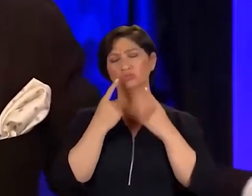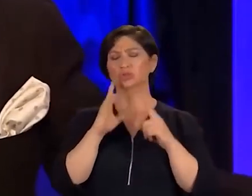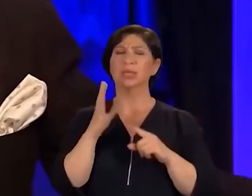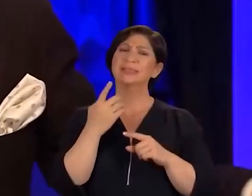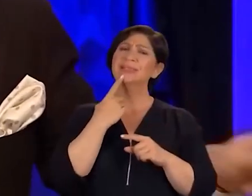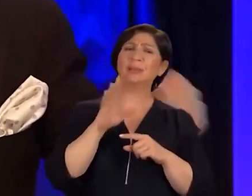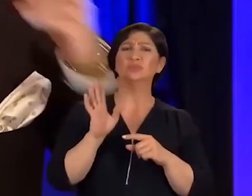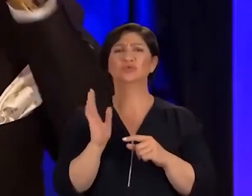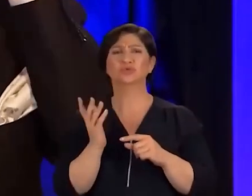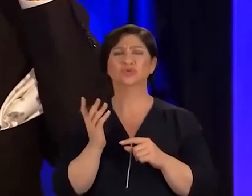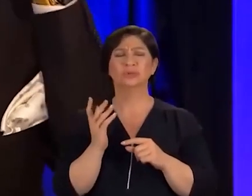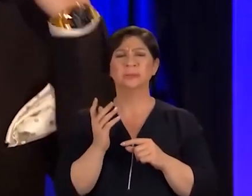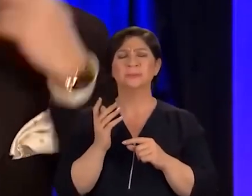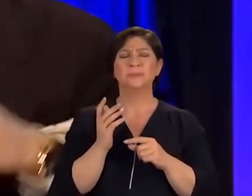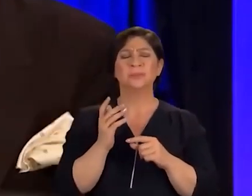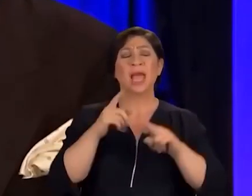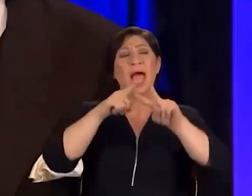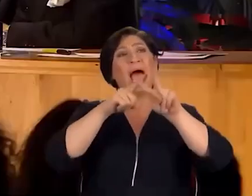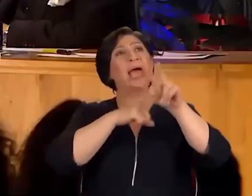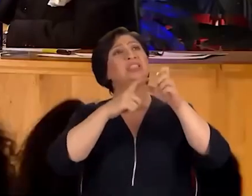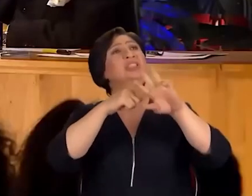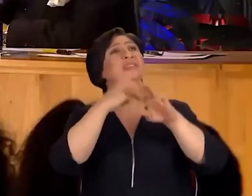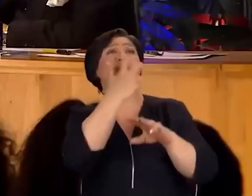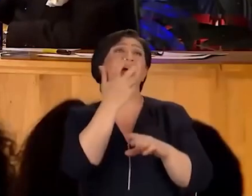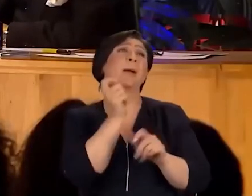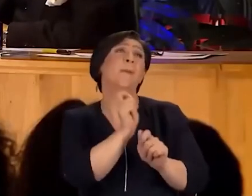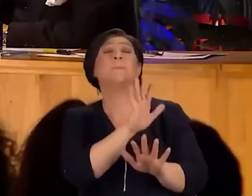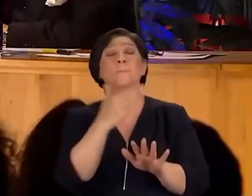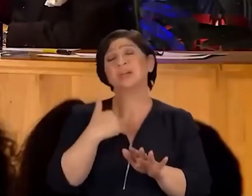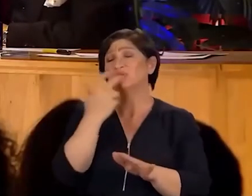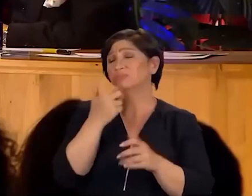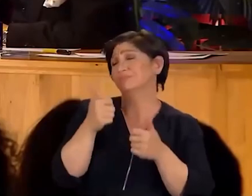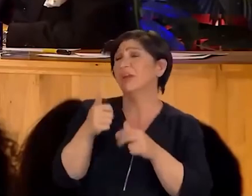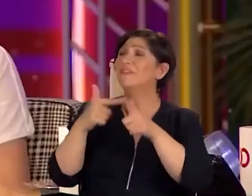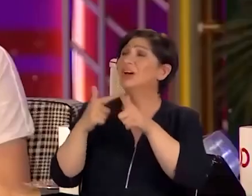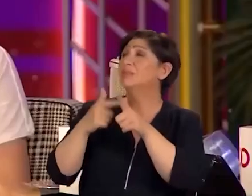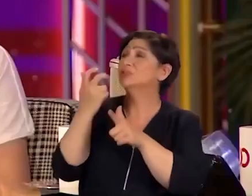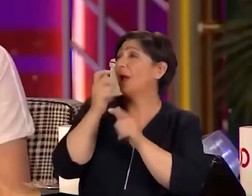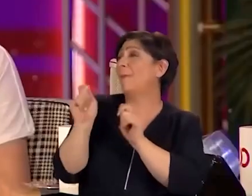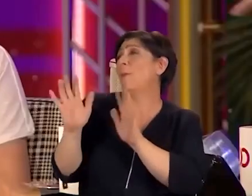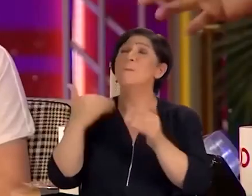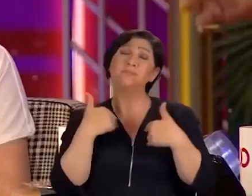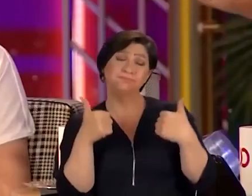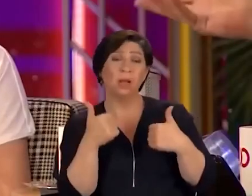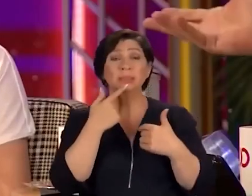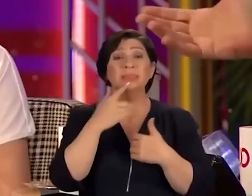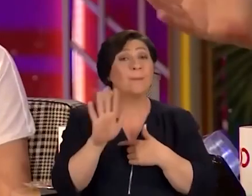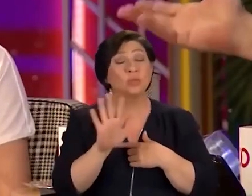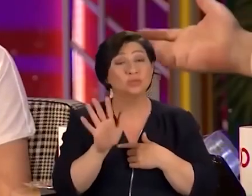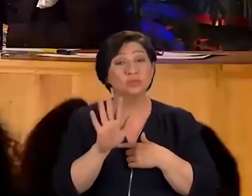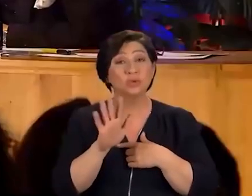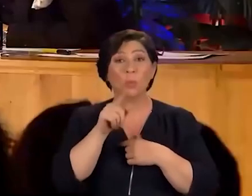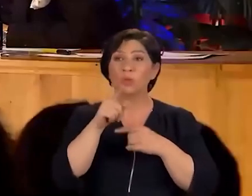Mesela demiyorsun ki işte Ayşe şarkı söyleyemiyor, ben şarkı söylüyorum. Fatma şarkı söyleyemiyor, ben şarkı söylüyorum falan. Bu